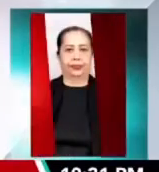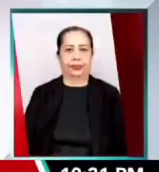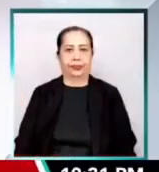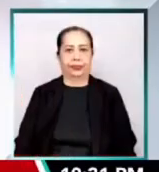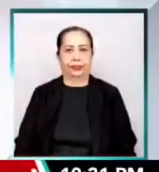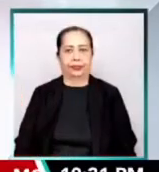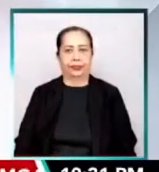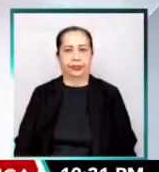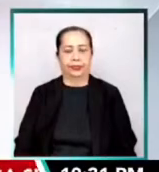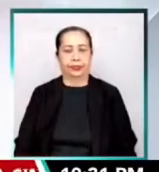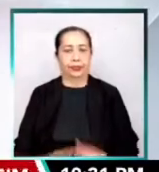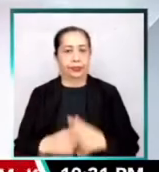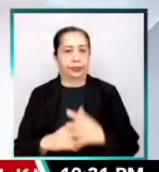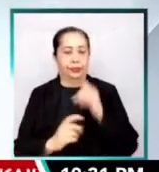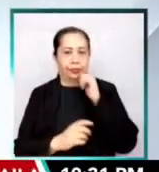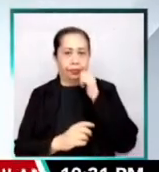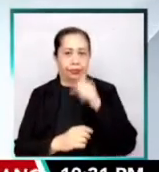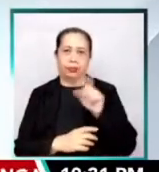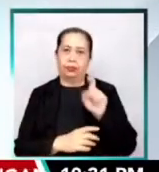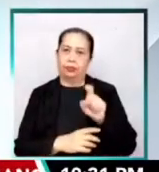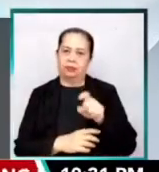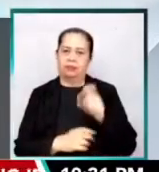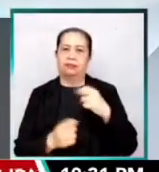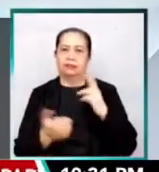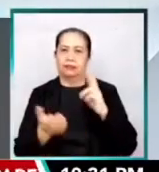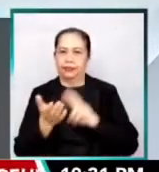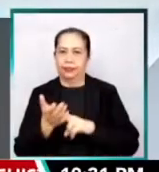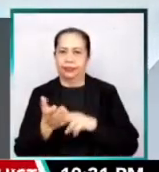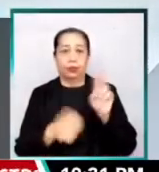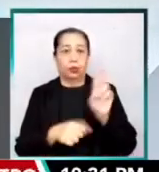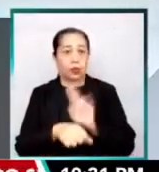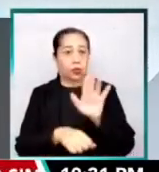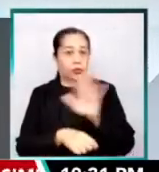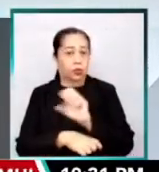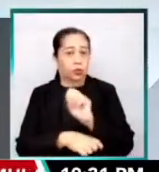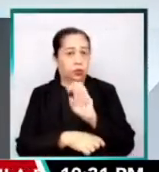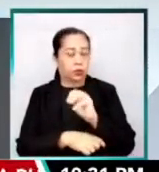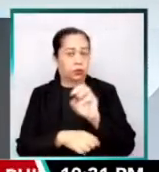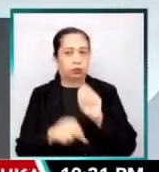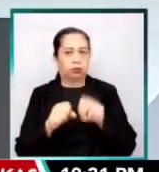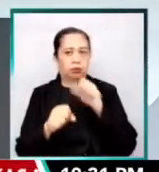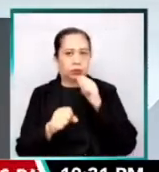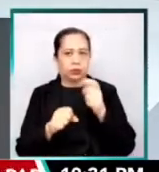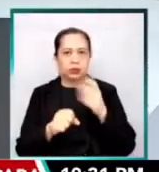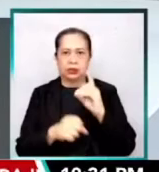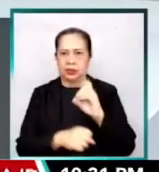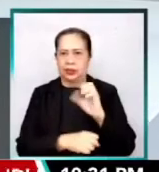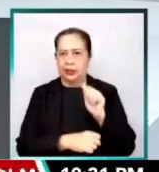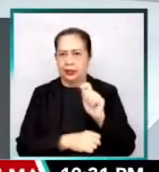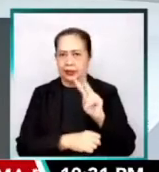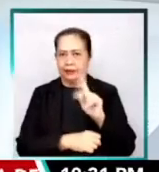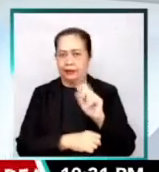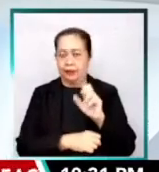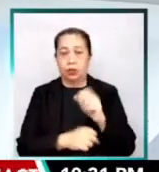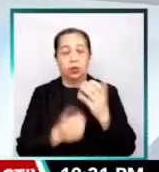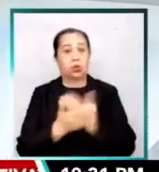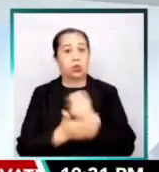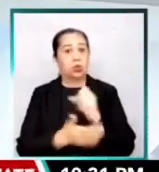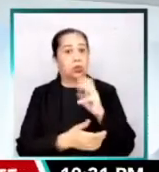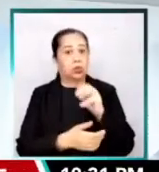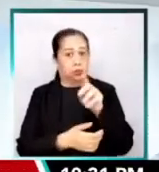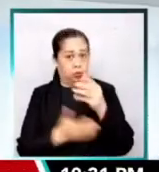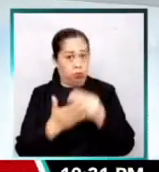Simula bukas, kailangan nang iparehistro ang ginagamit niyong SIM para hindi ito ma-deactivate. Ang mga bagong SIM naman na bibilhin,